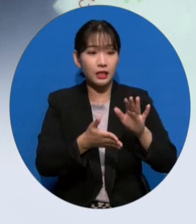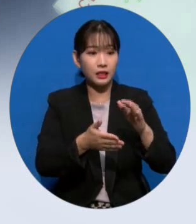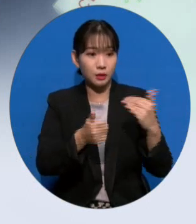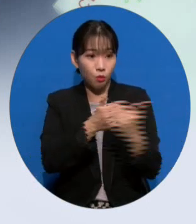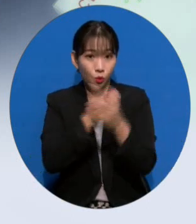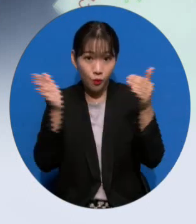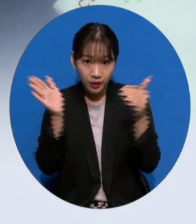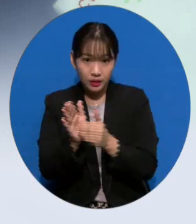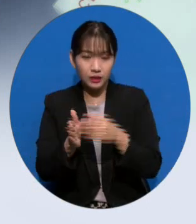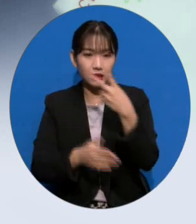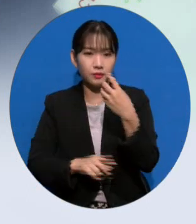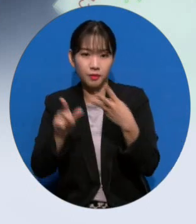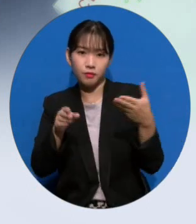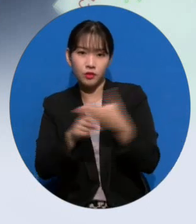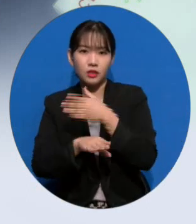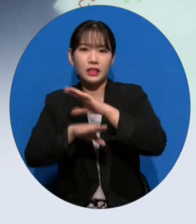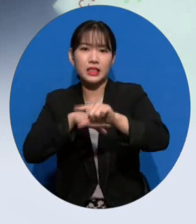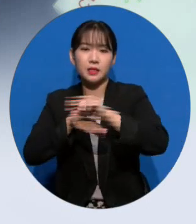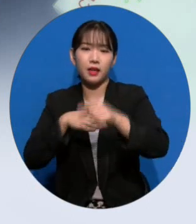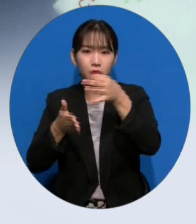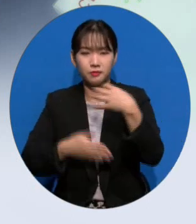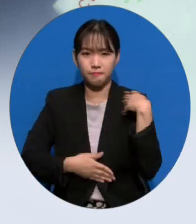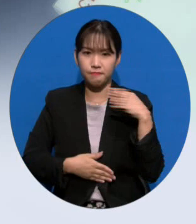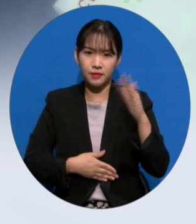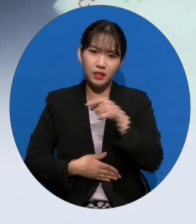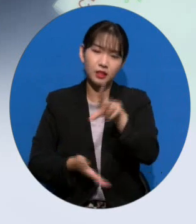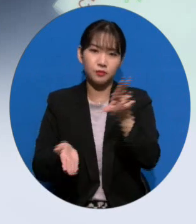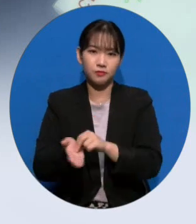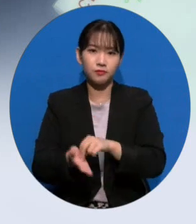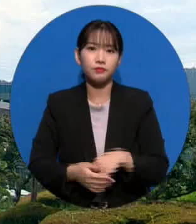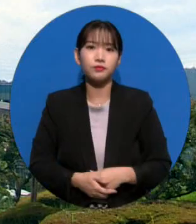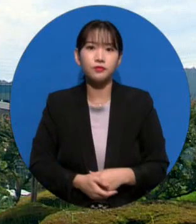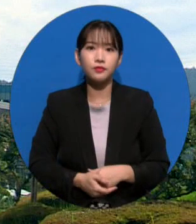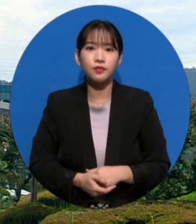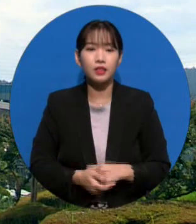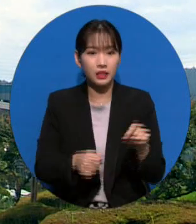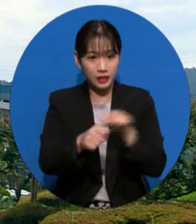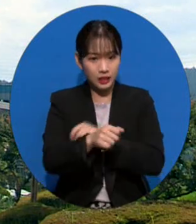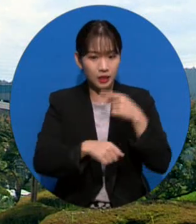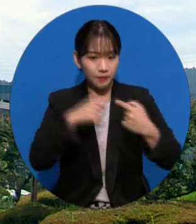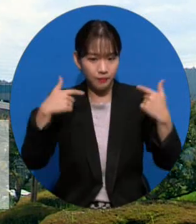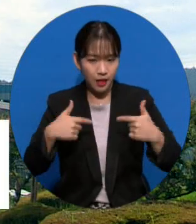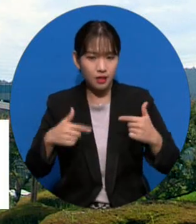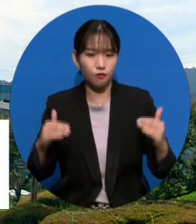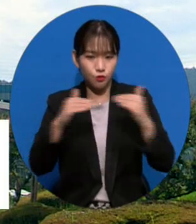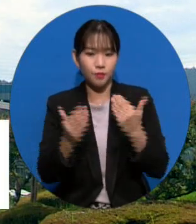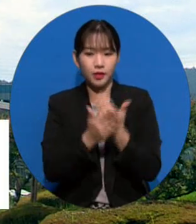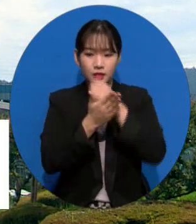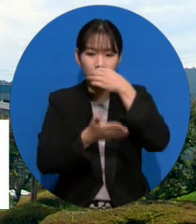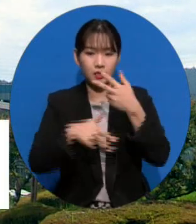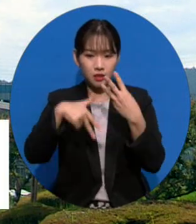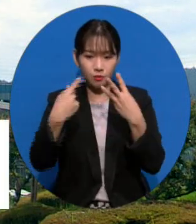끝나는 2023년부터 지역 재정으로 감당해야 하는 것이 문제였습니다. 특히 매년 균형발전 예산